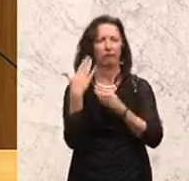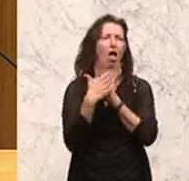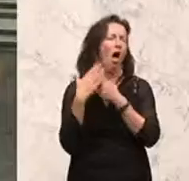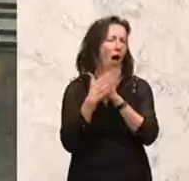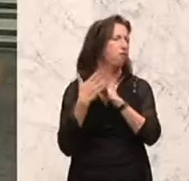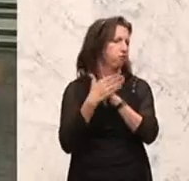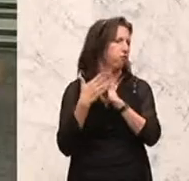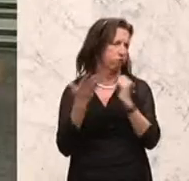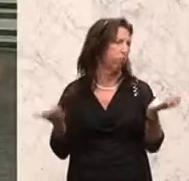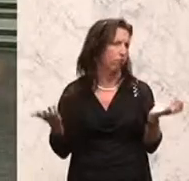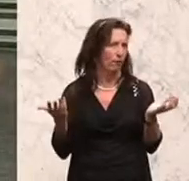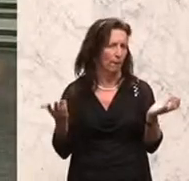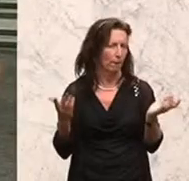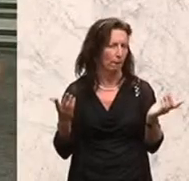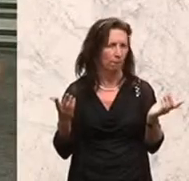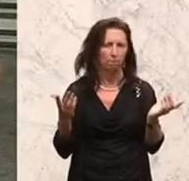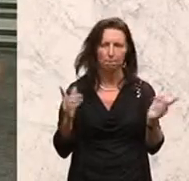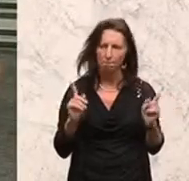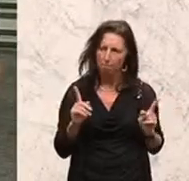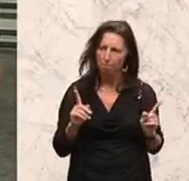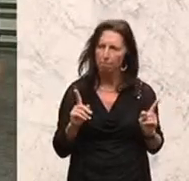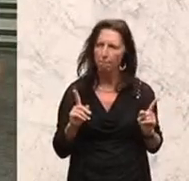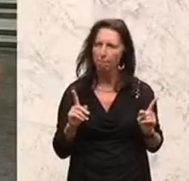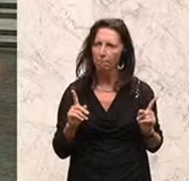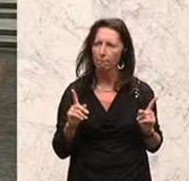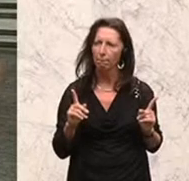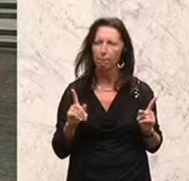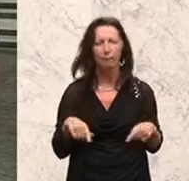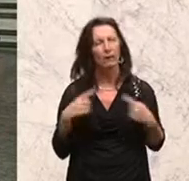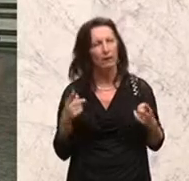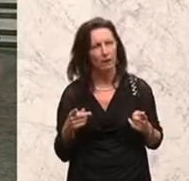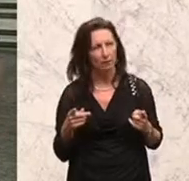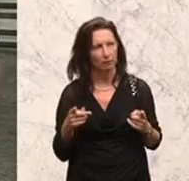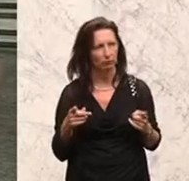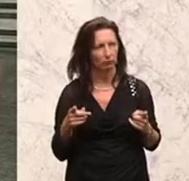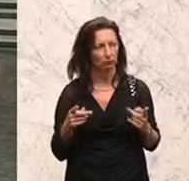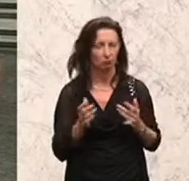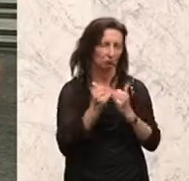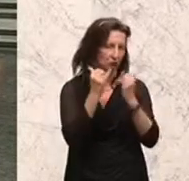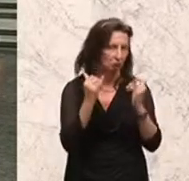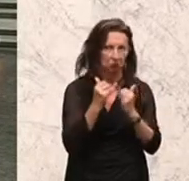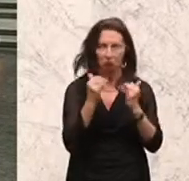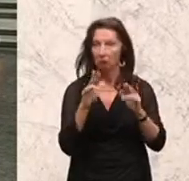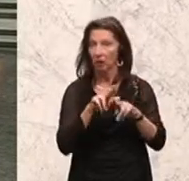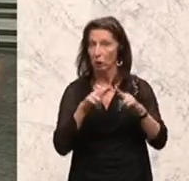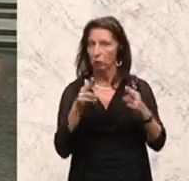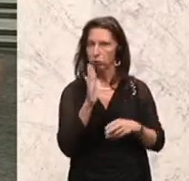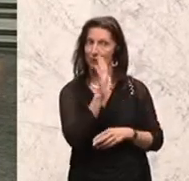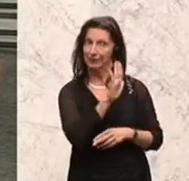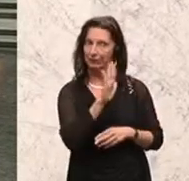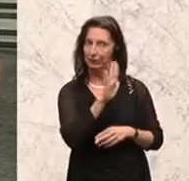ist der nächste Punkt. Es kann auf Einrichtungen, auf bundeseigene